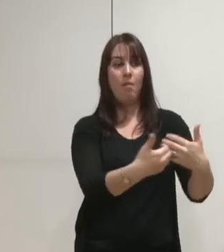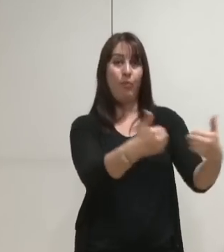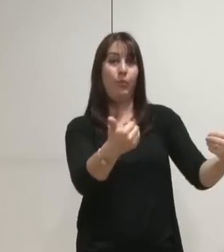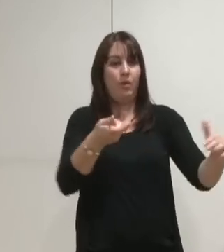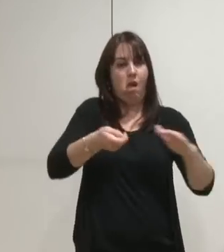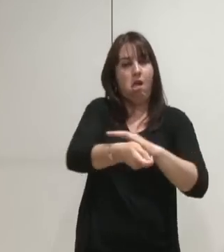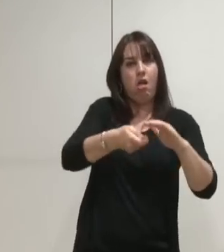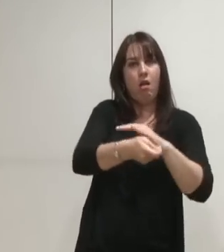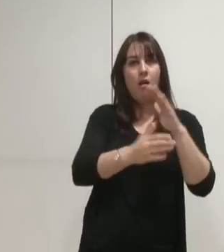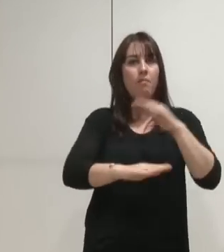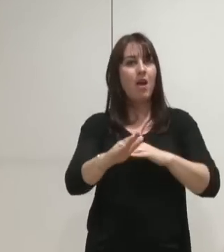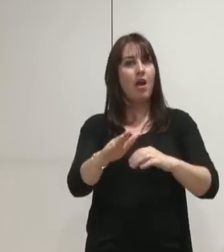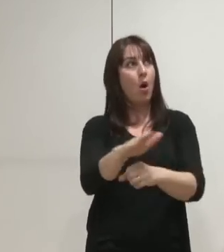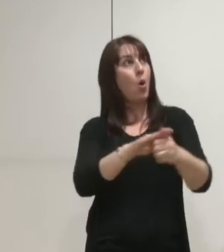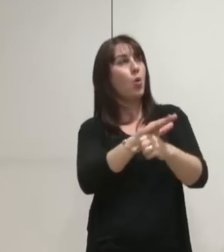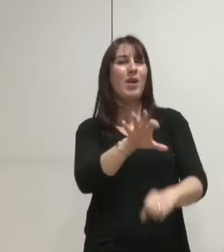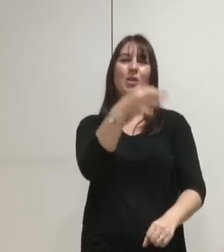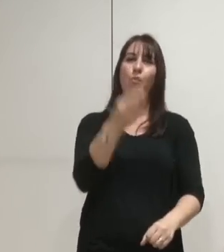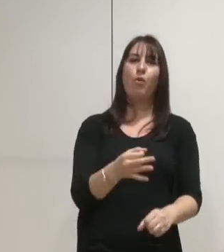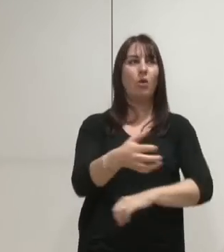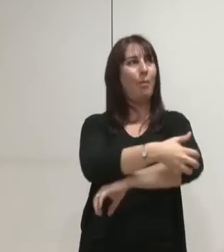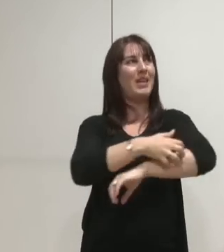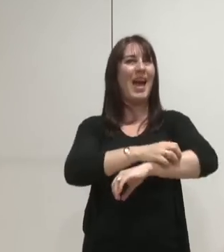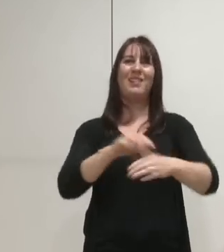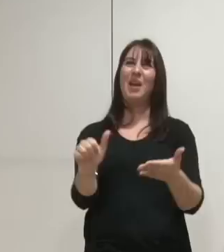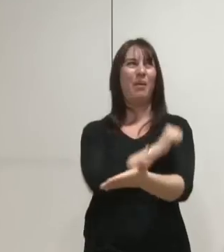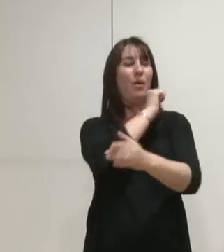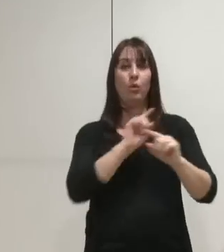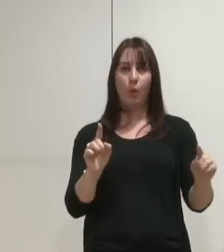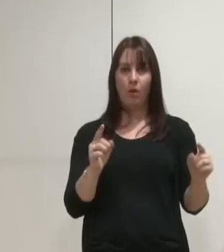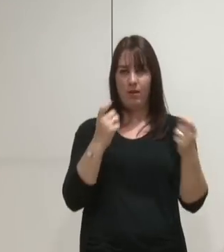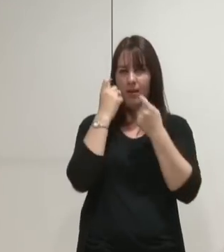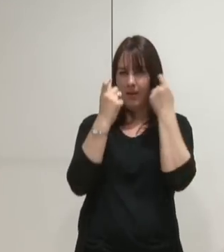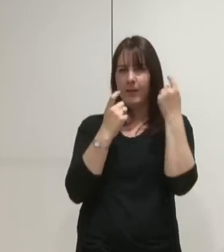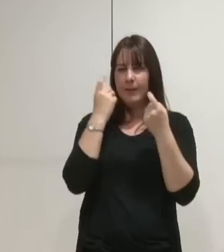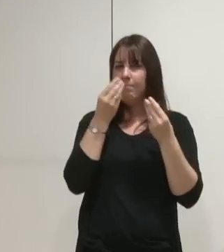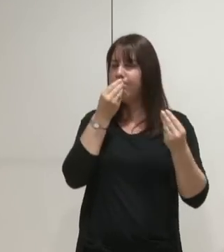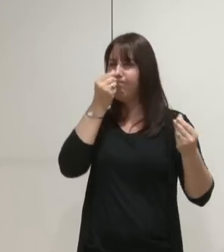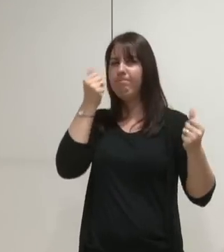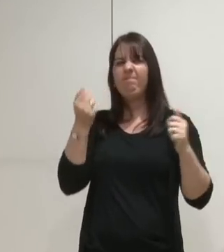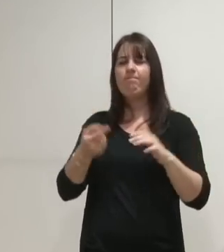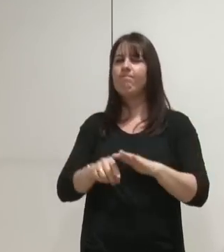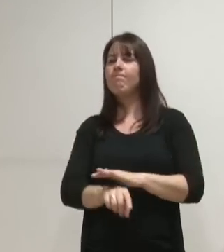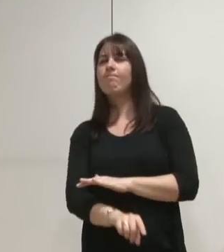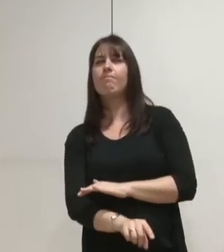autant ne sont pas vraiment sortis de la précarité et donc là il y a une question un petit peu plus